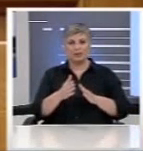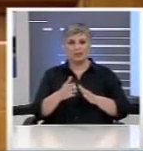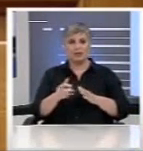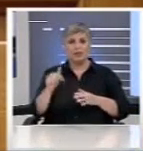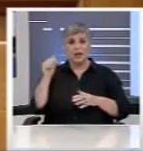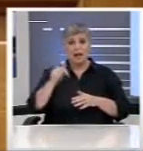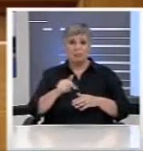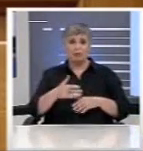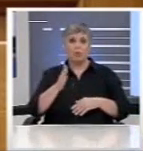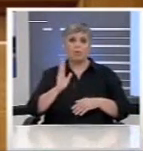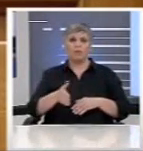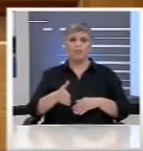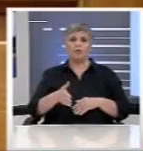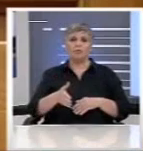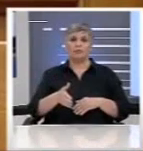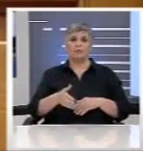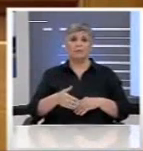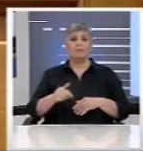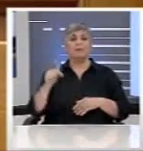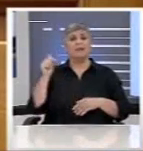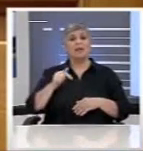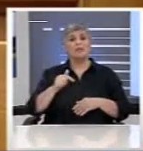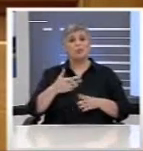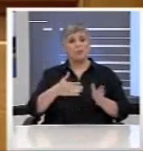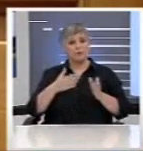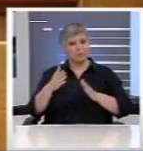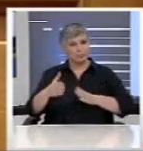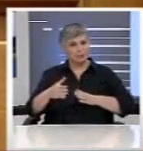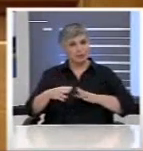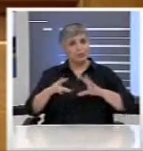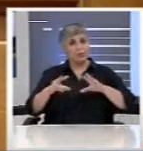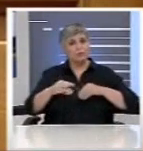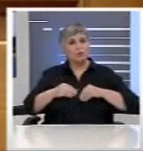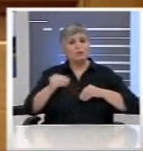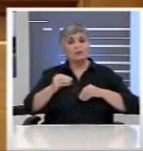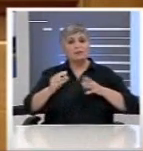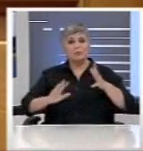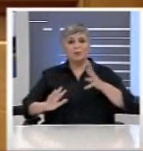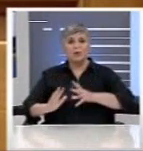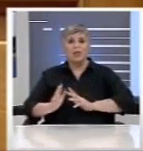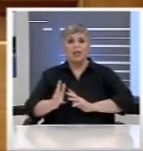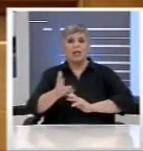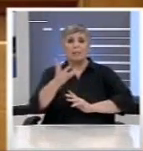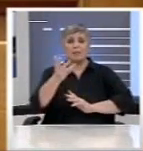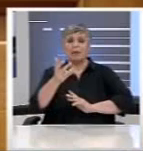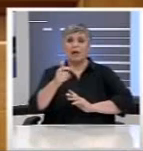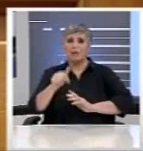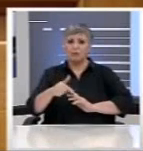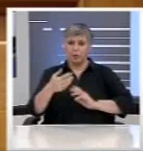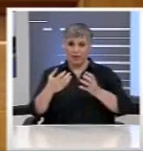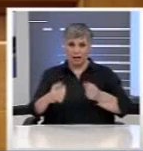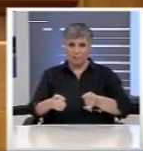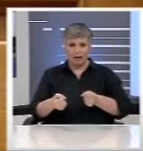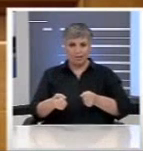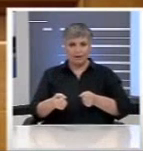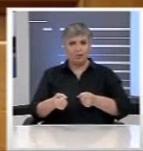συνδυασμό με την αποδοχή της πρότασης για ρήτρα ανάπτυξης, που ακόμα και αυτήν ήρθατε εδώ να την αμφισβητήσετε σε ό,τι